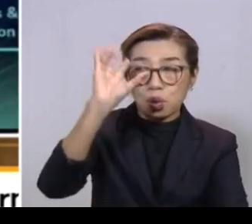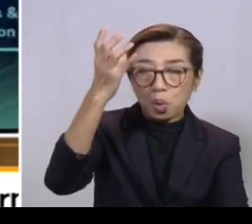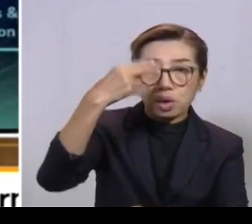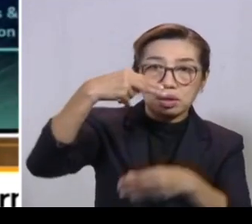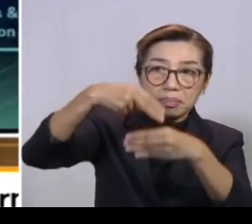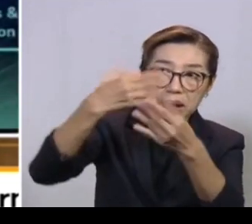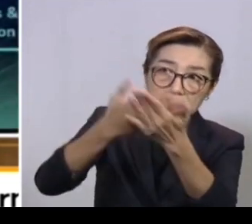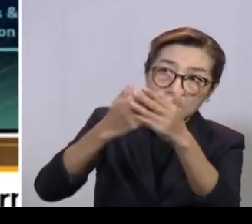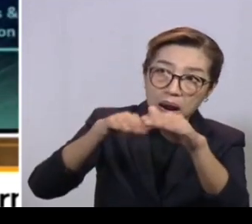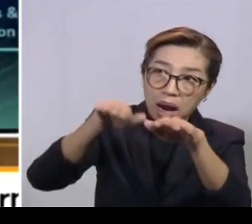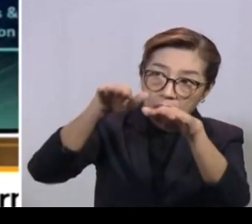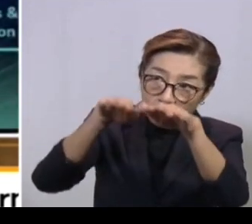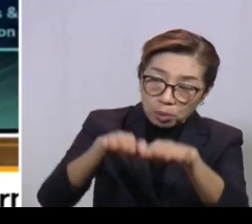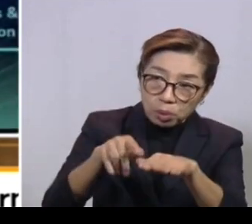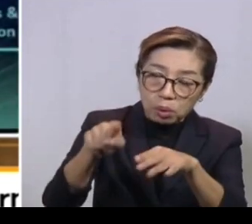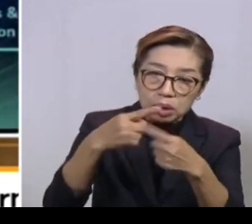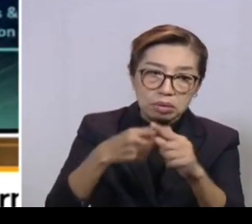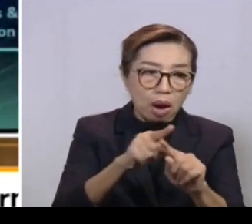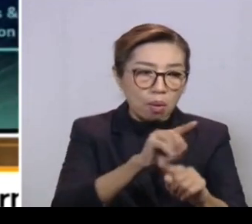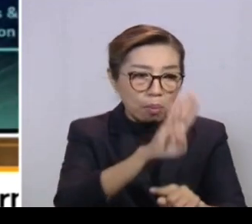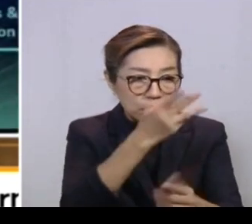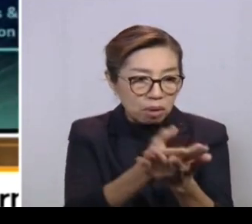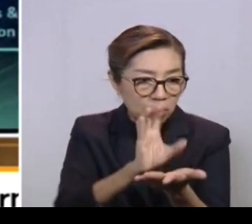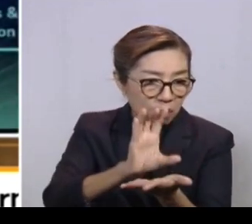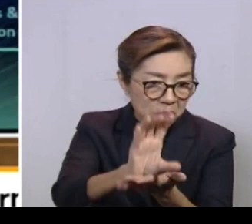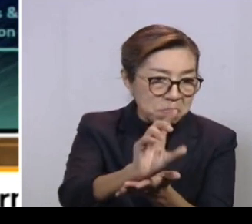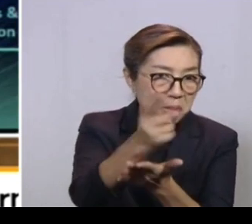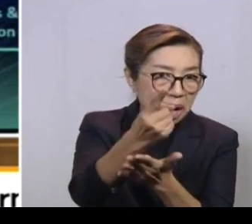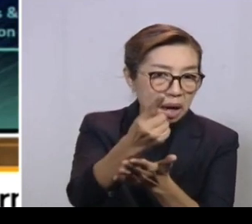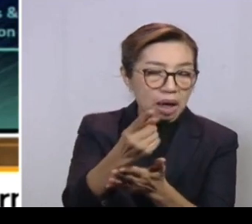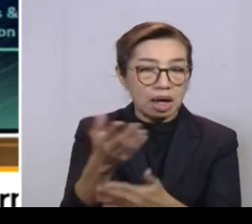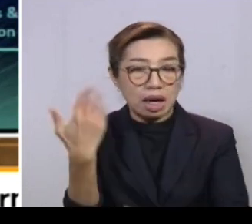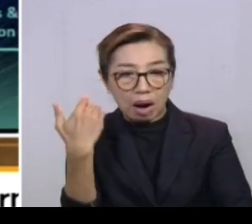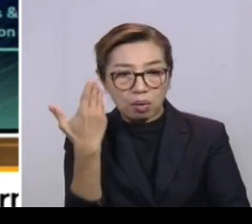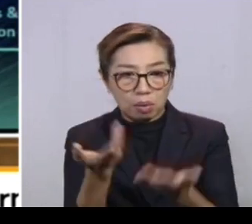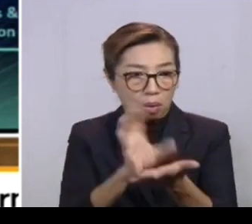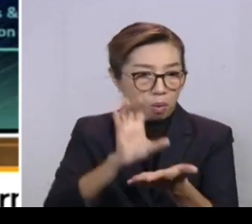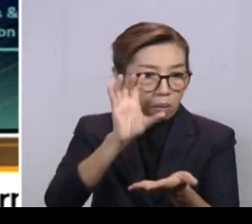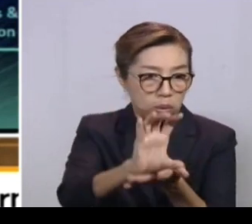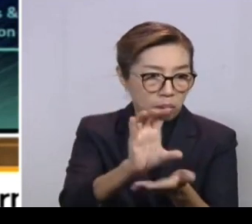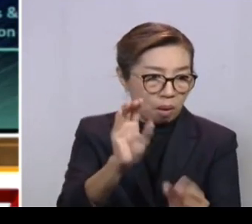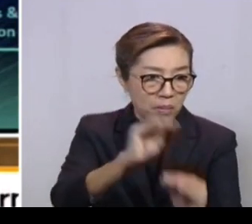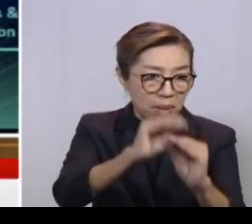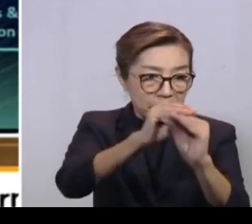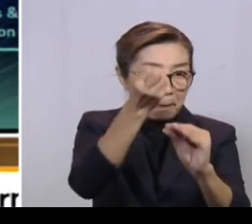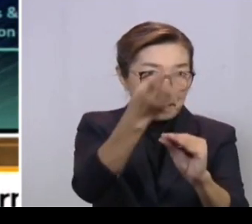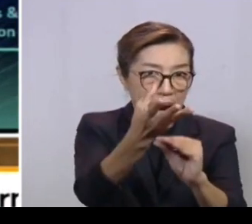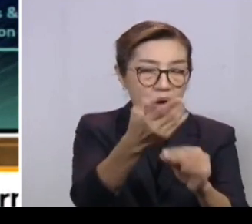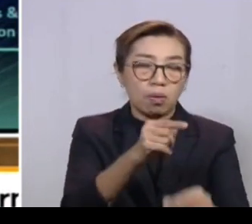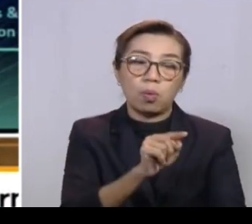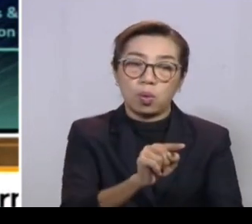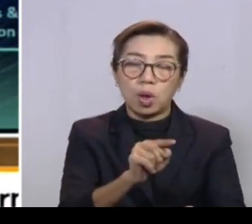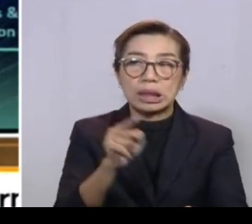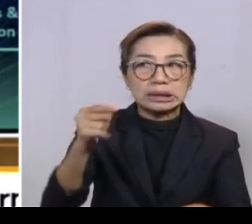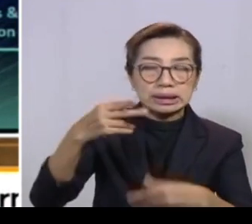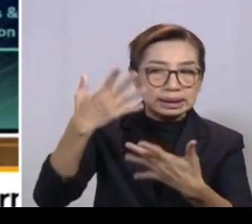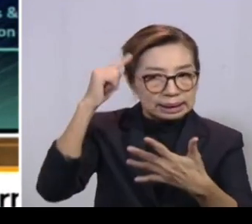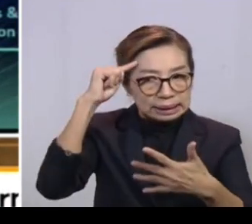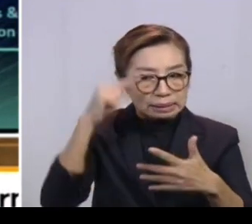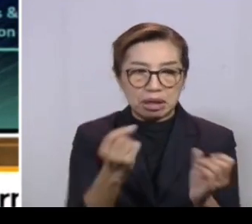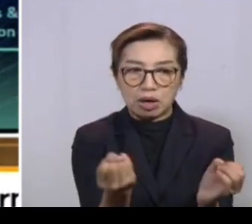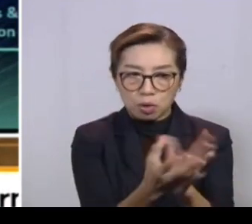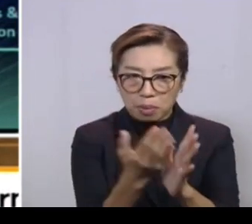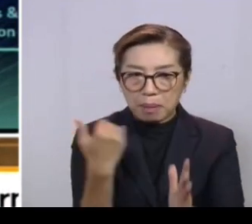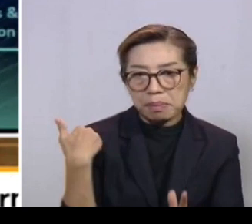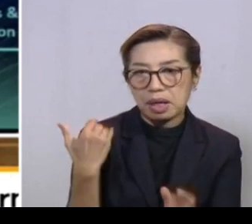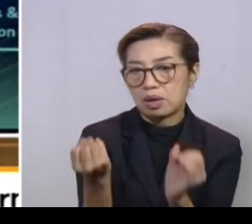ลงแต่กระจายการลงทุนทั้งธุรกิจใหม่และเก่าเพิ่มมูลค่าเพิ่มจึงมีธุรกิจที่ทั้งได้รับผลกระทบและไม่ได้รับผล